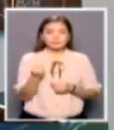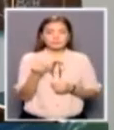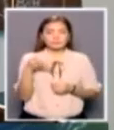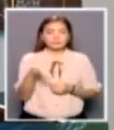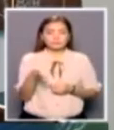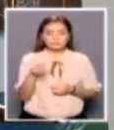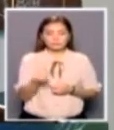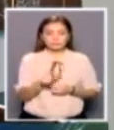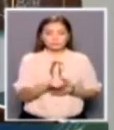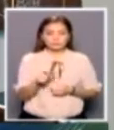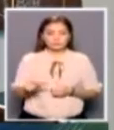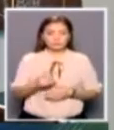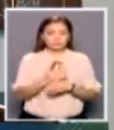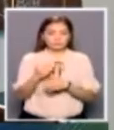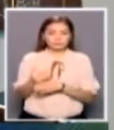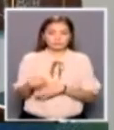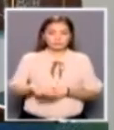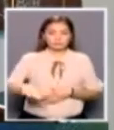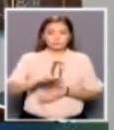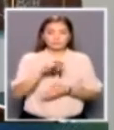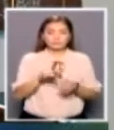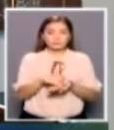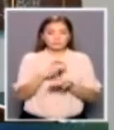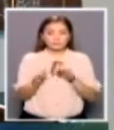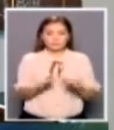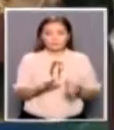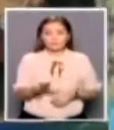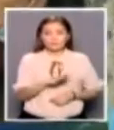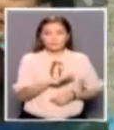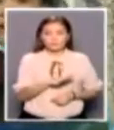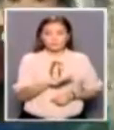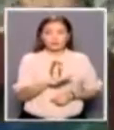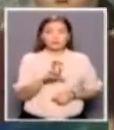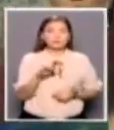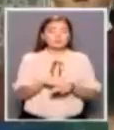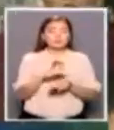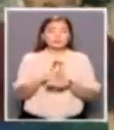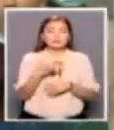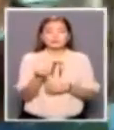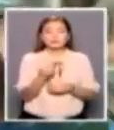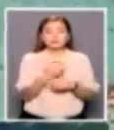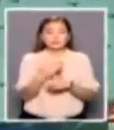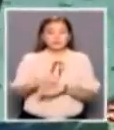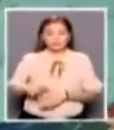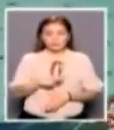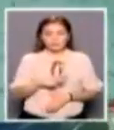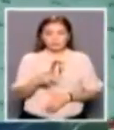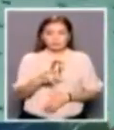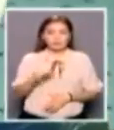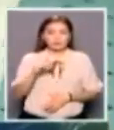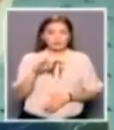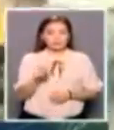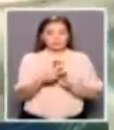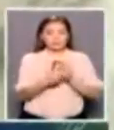4000-нің үстінде адамдарды қамтып, облысымыз бойынша қайырымдылық көрсеттік. Алла үйінде жасалған тағы бір игі істің бірі өңір